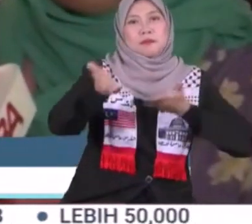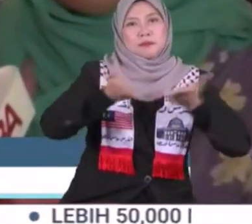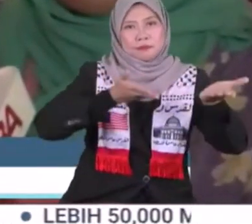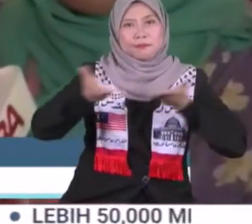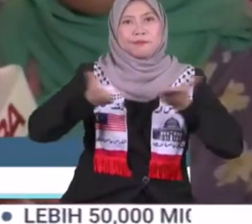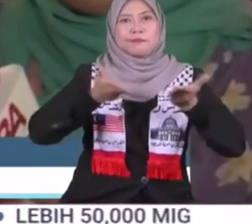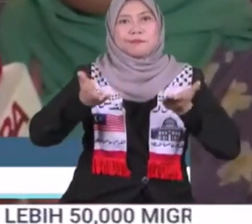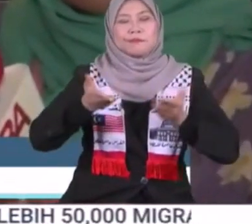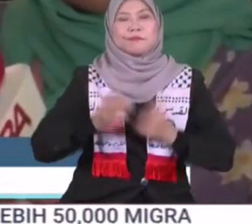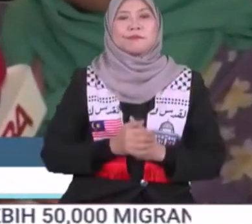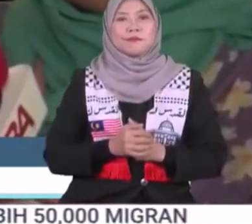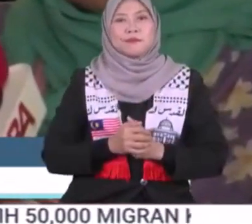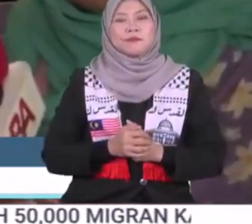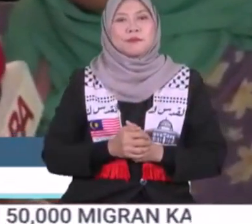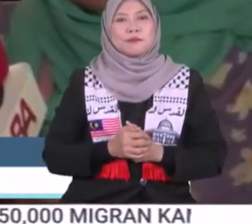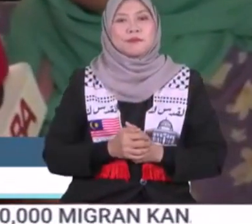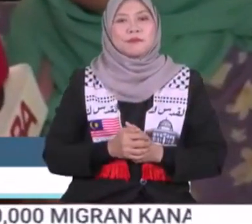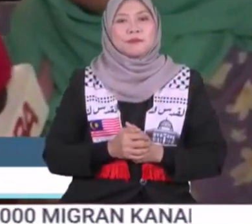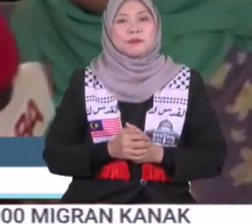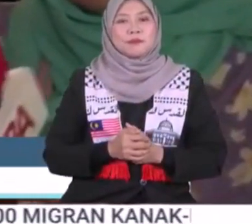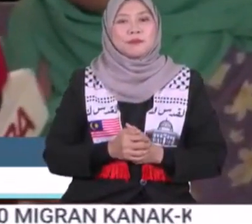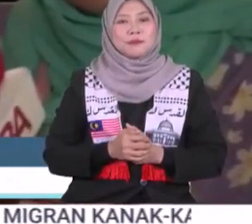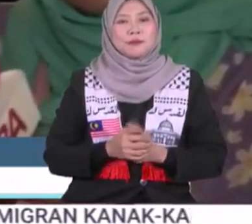akan menyebabkan sedikit